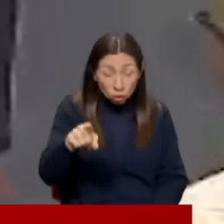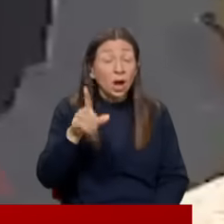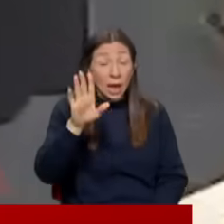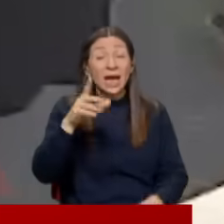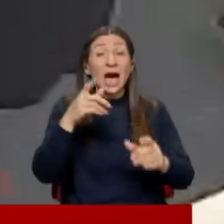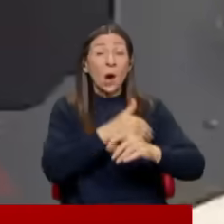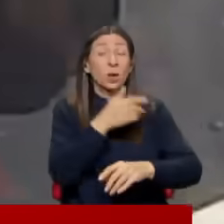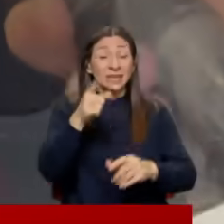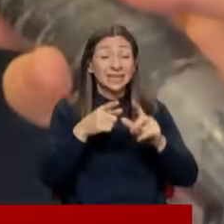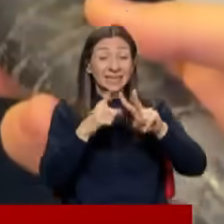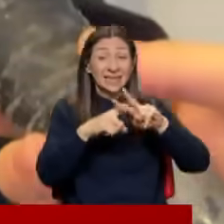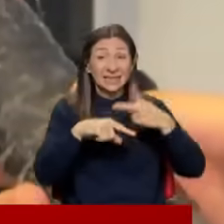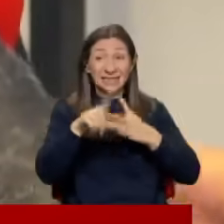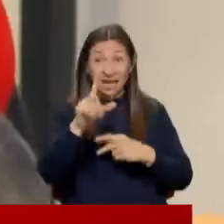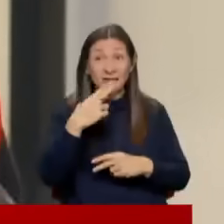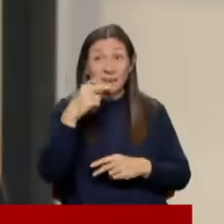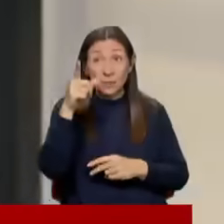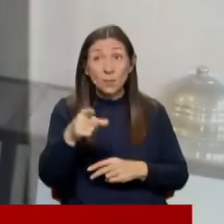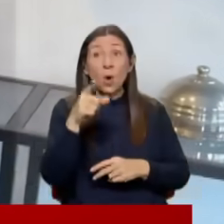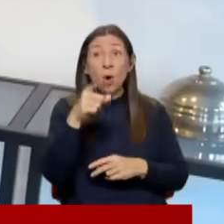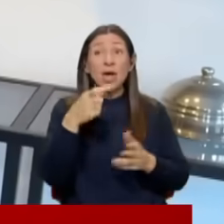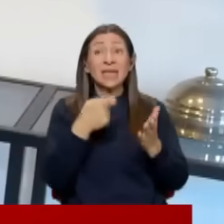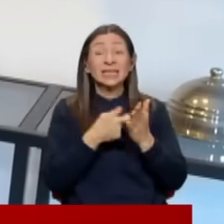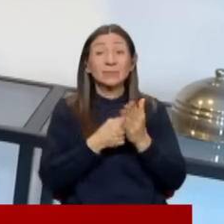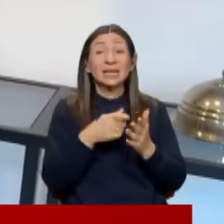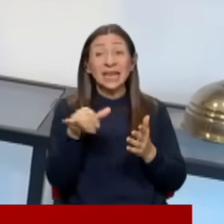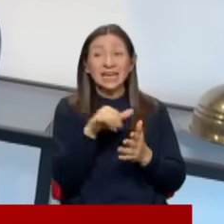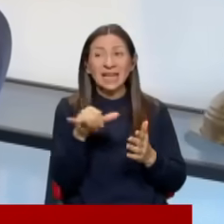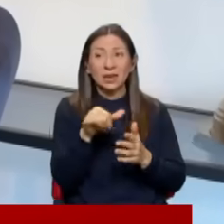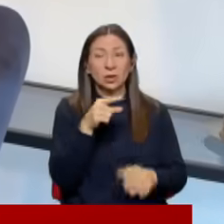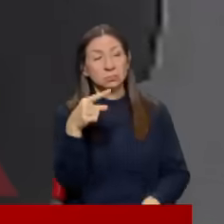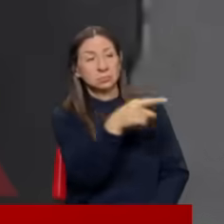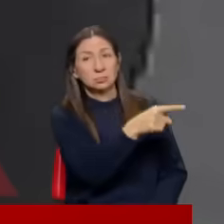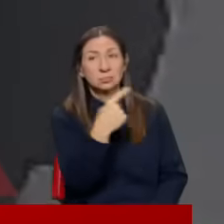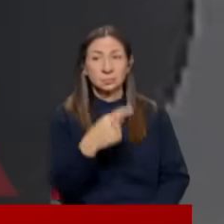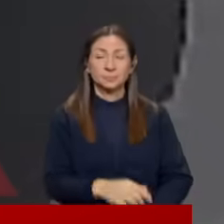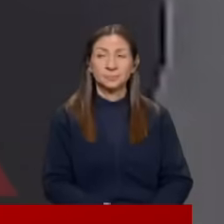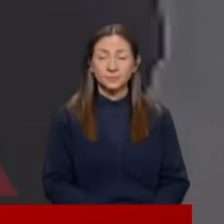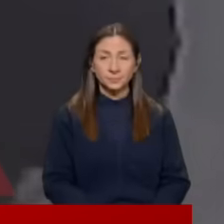Erzan'ın avukatı Nazlı Nadide Karaaslan da o ismi ve yakınlarını işaret etti.